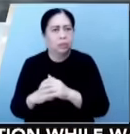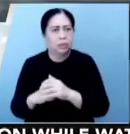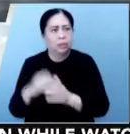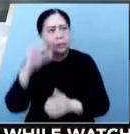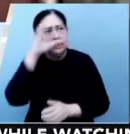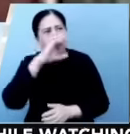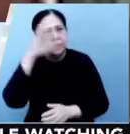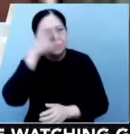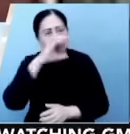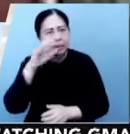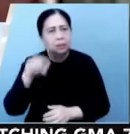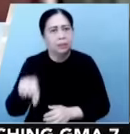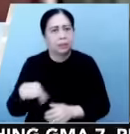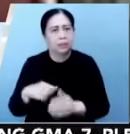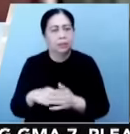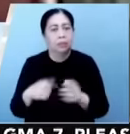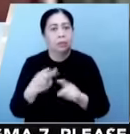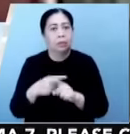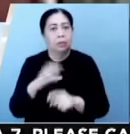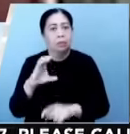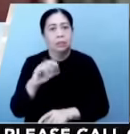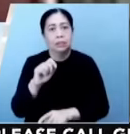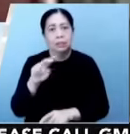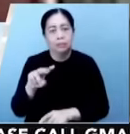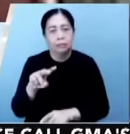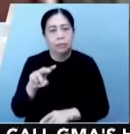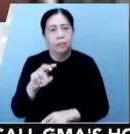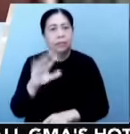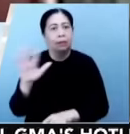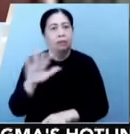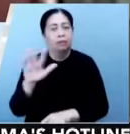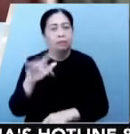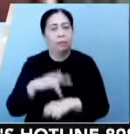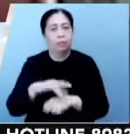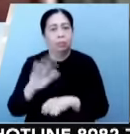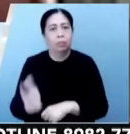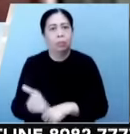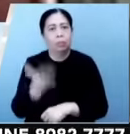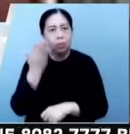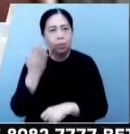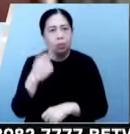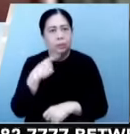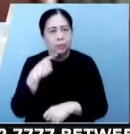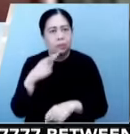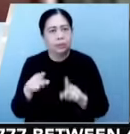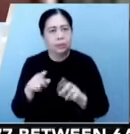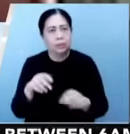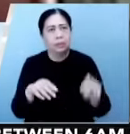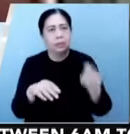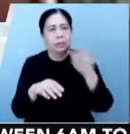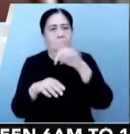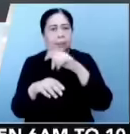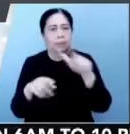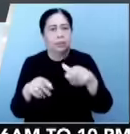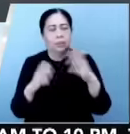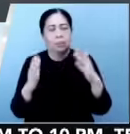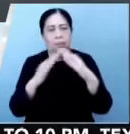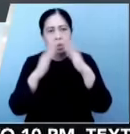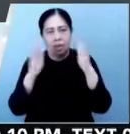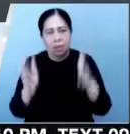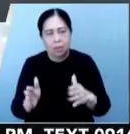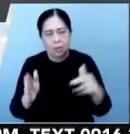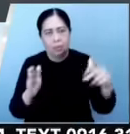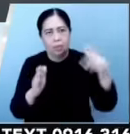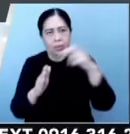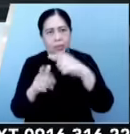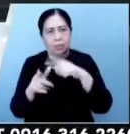siya. Base sa CCTV, pasado alas 5 ng madaling araw pala, naakyat ni Kiluwa ang rooftop ng kanilang bahay bago ito